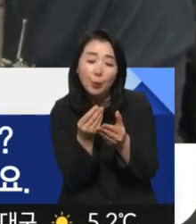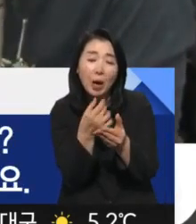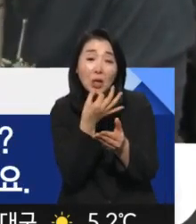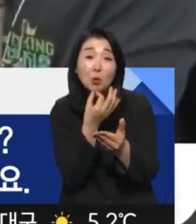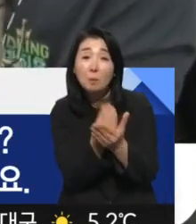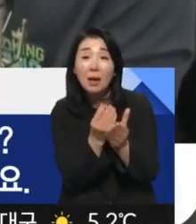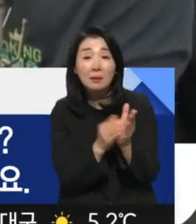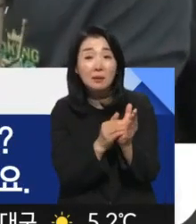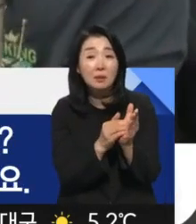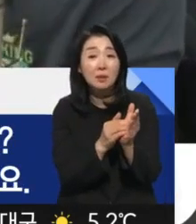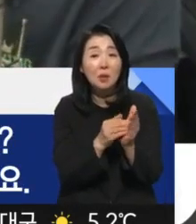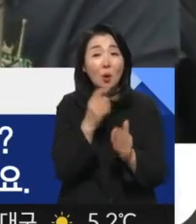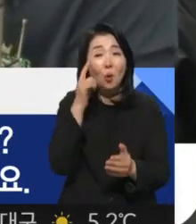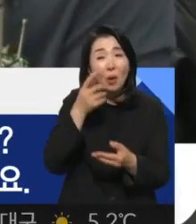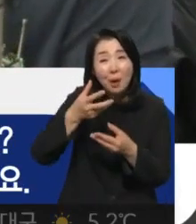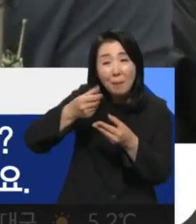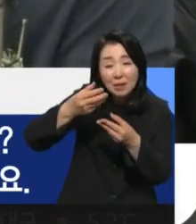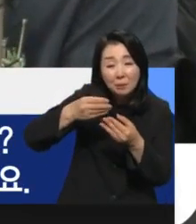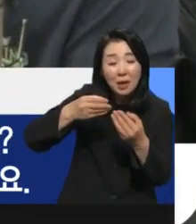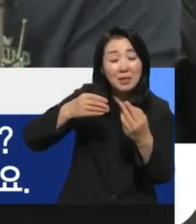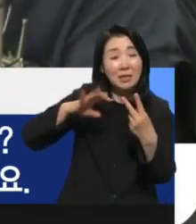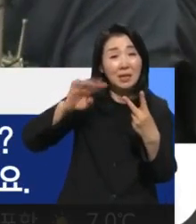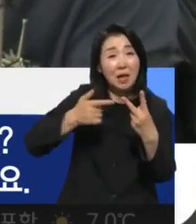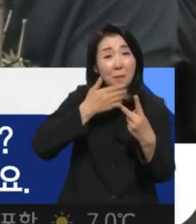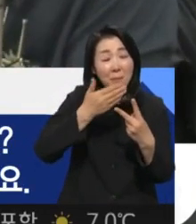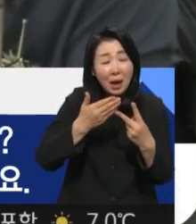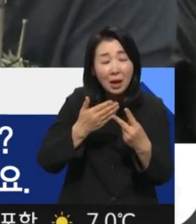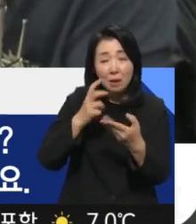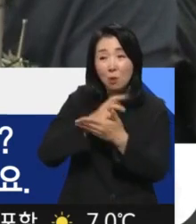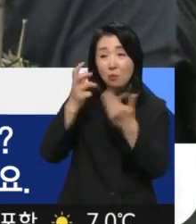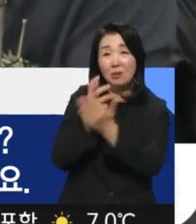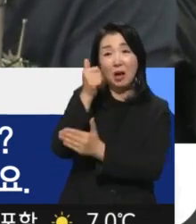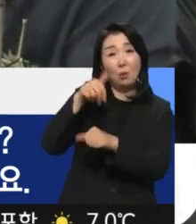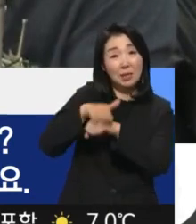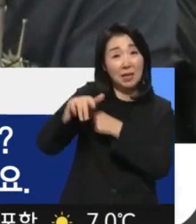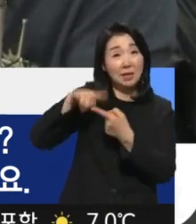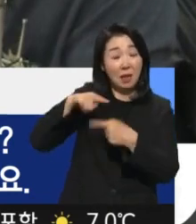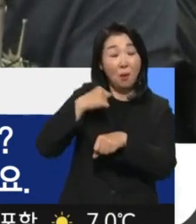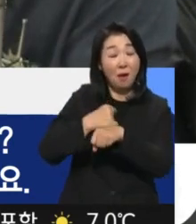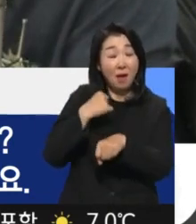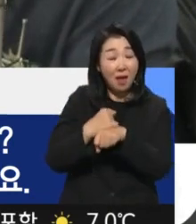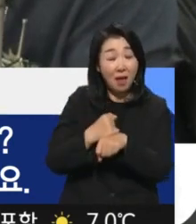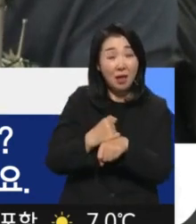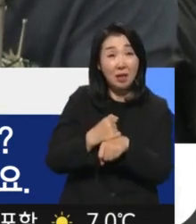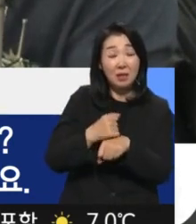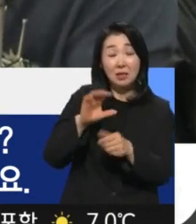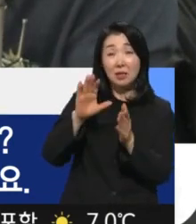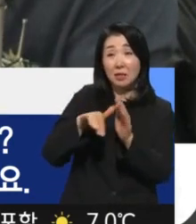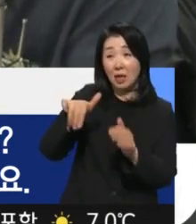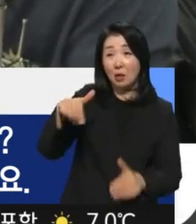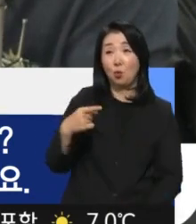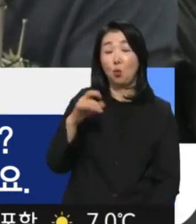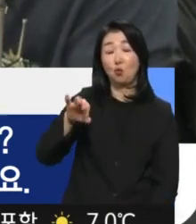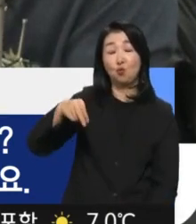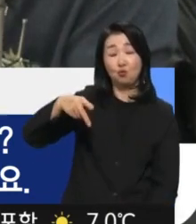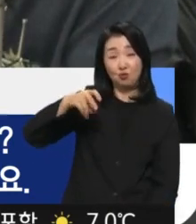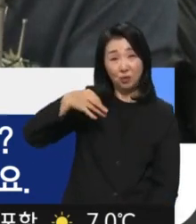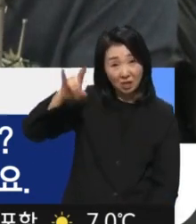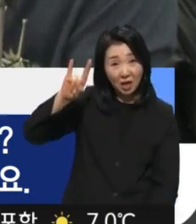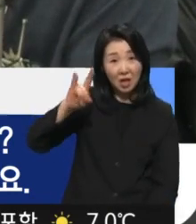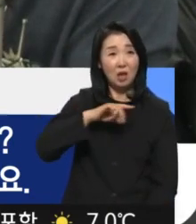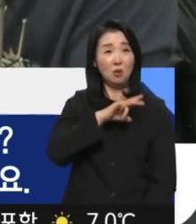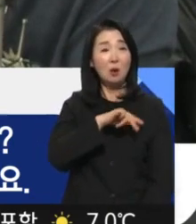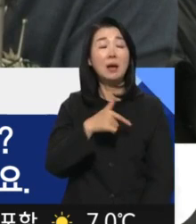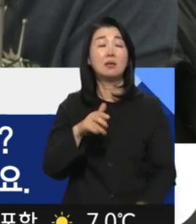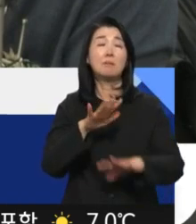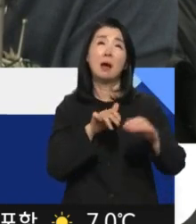수 있을까요? 한정훈 장관 성격으로 할 것 같은데요. 그때는 노웅래 국회의원에 대한 얘기지만 이거는 당 대표에 대한